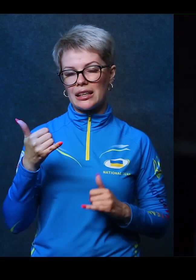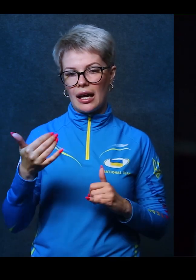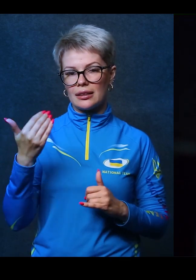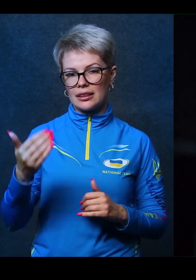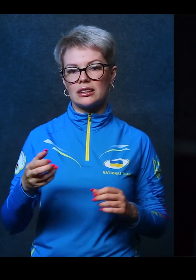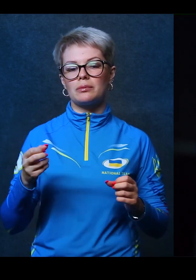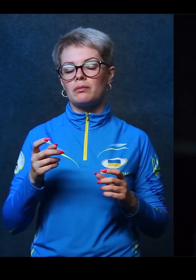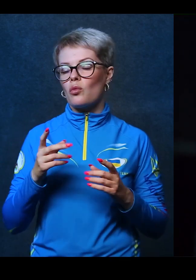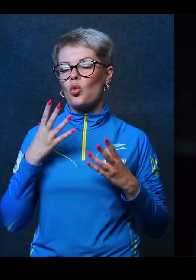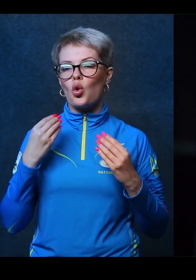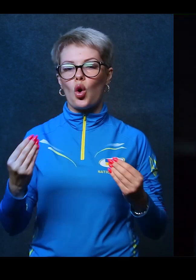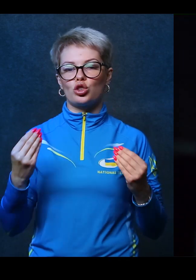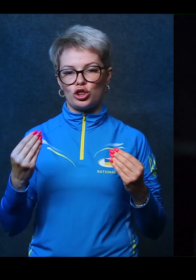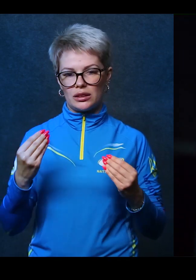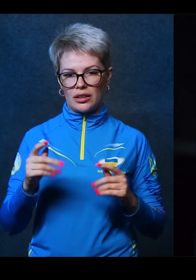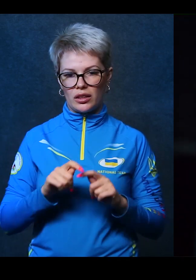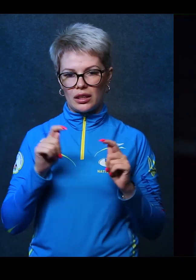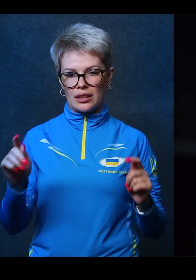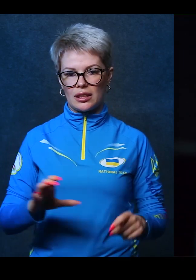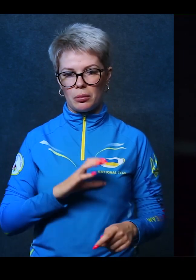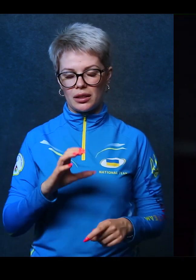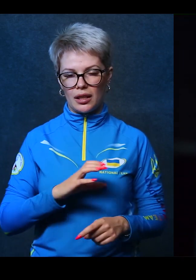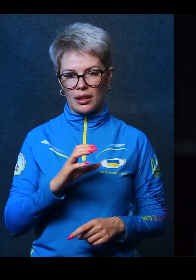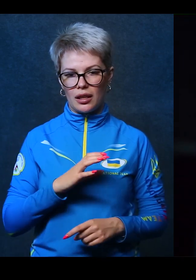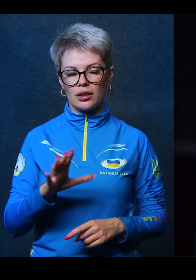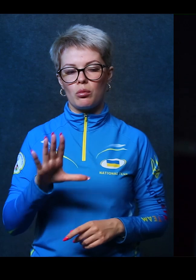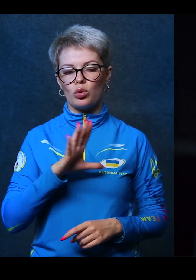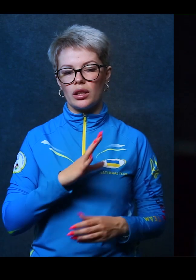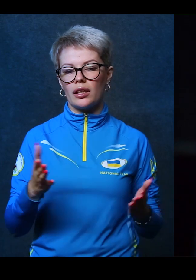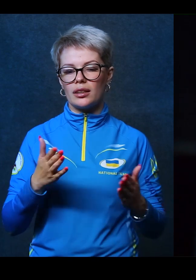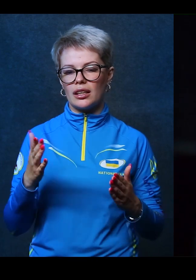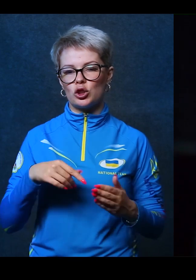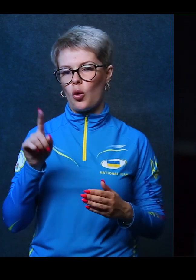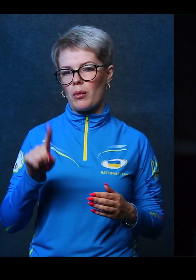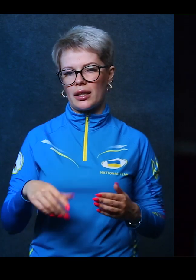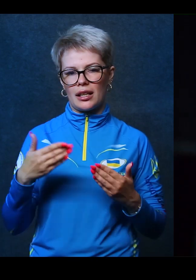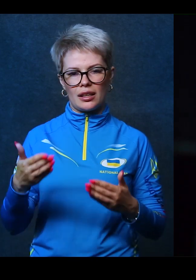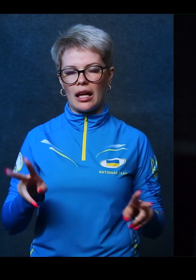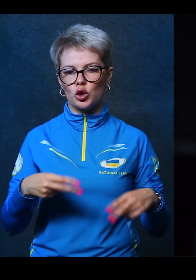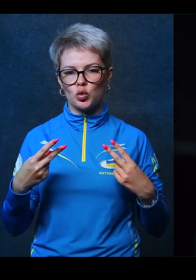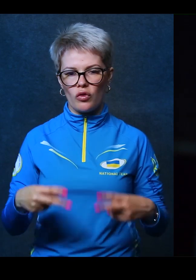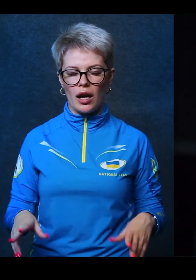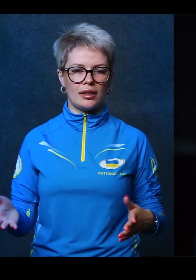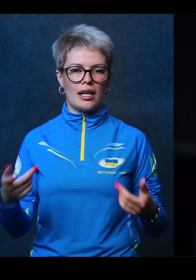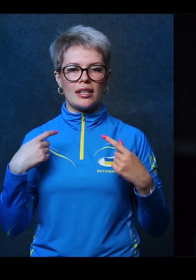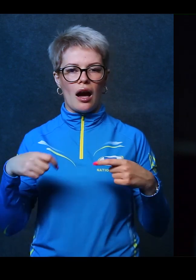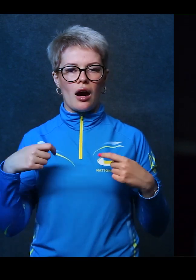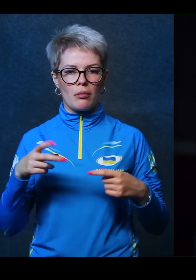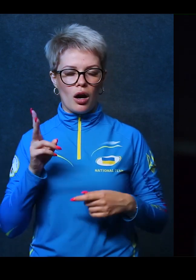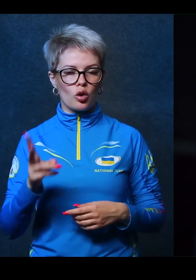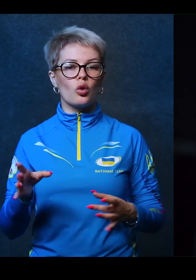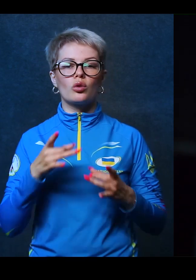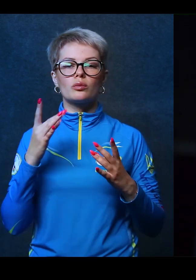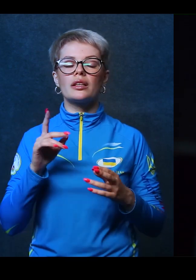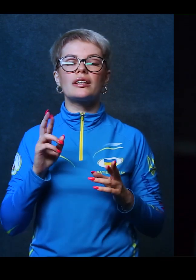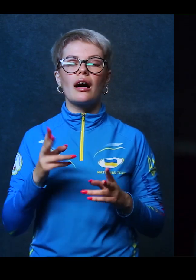них справді урочисте відкриття спартакіади. Були якісь номери танцювальні, так, був якийсь ярмарок. Розкажіть більше